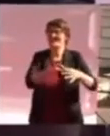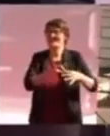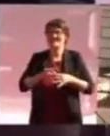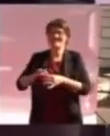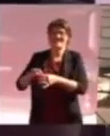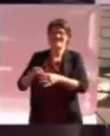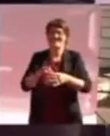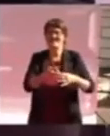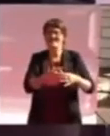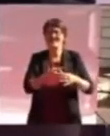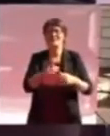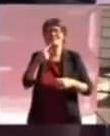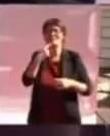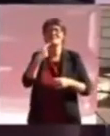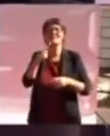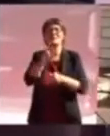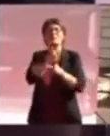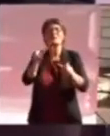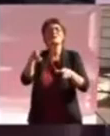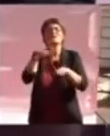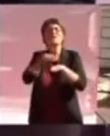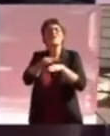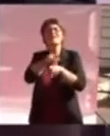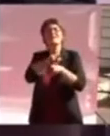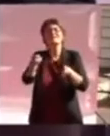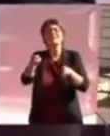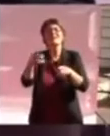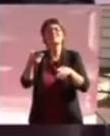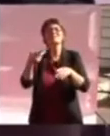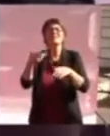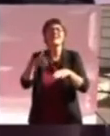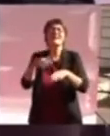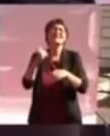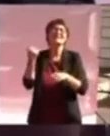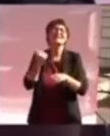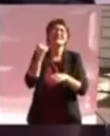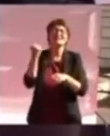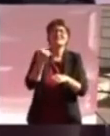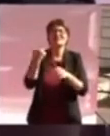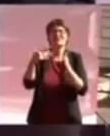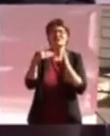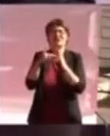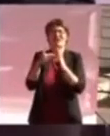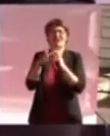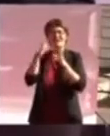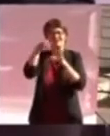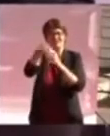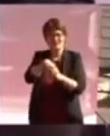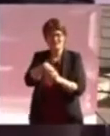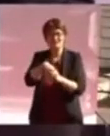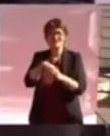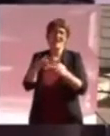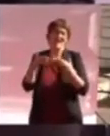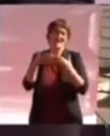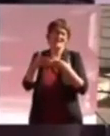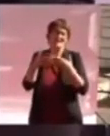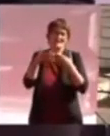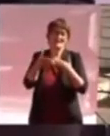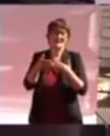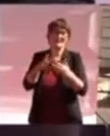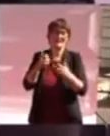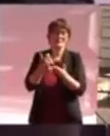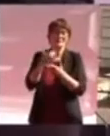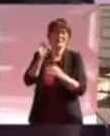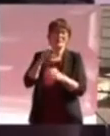e servizi residenziali e assistenziali e soprattutto alle loro famiglie capita spesso infatti di